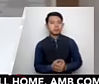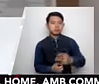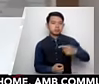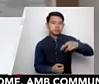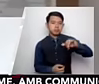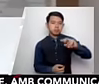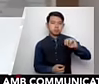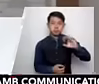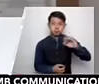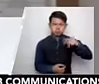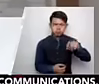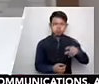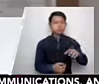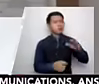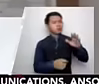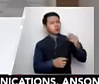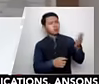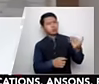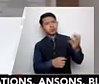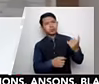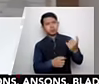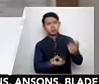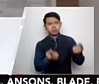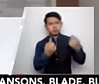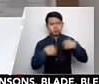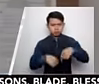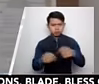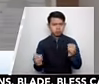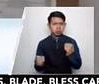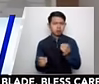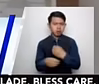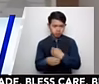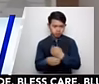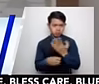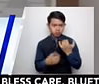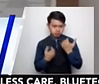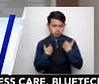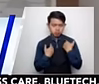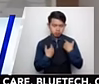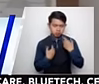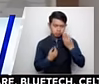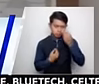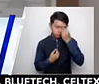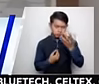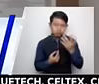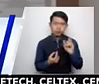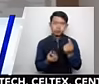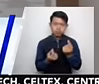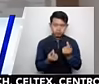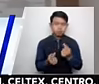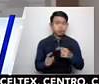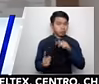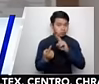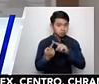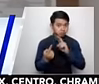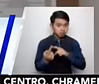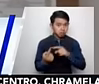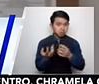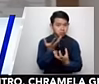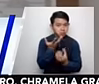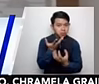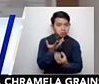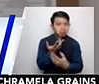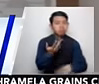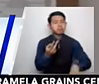na may paggagawa sa kanila. Isa nga ay inutusan magluto, iba. Ang